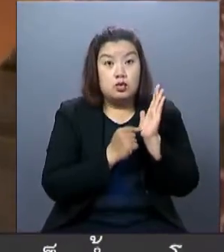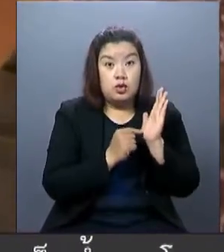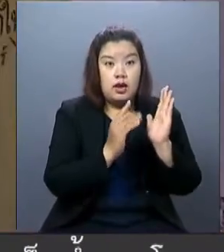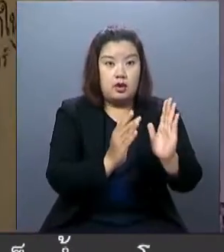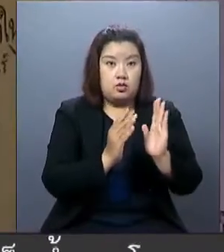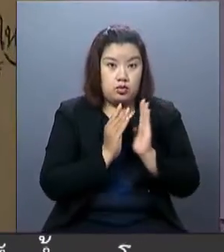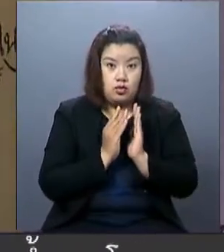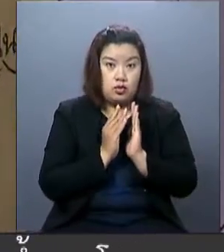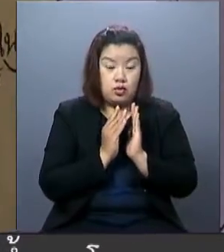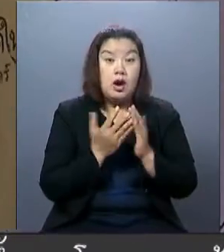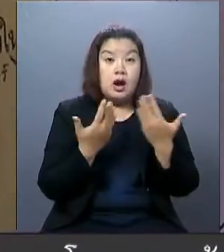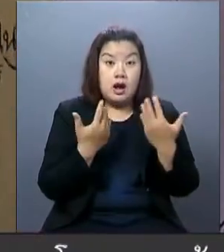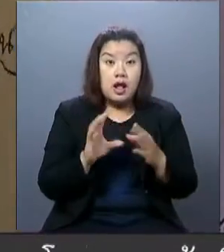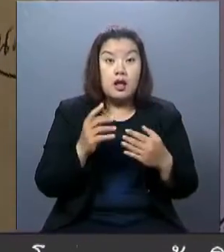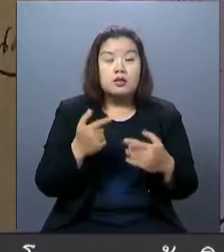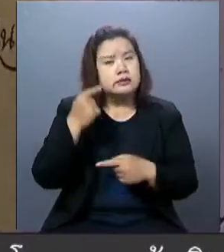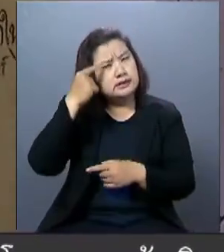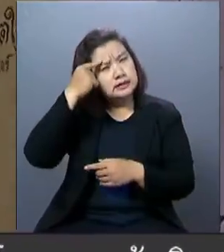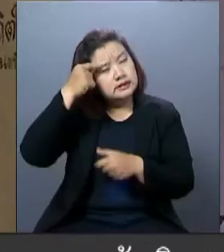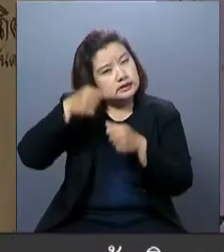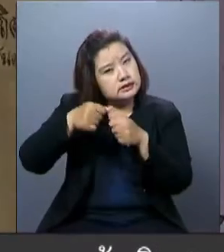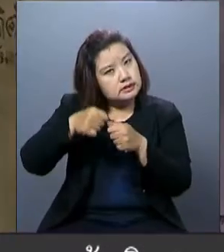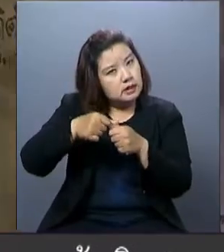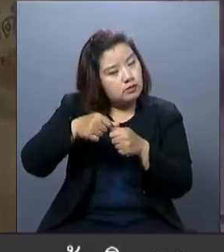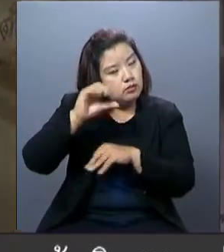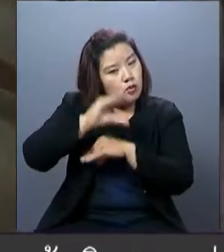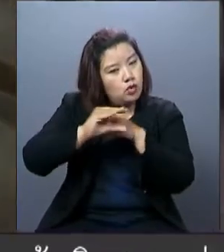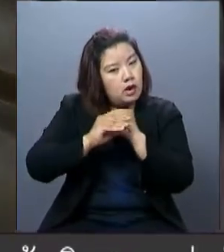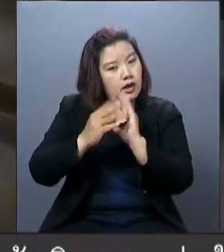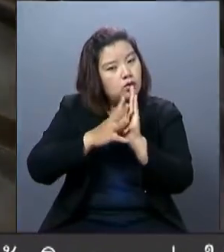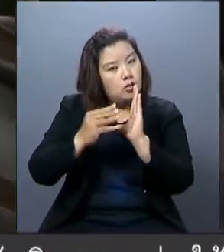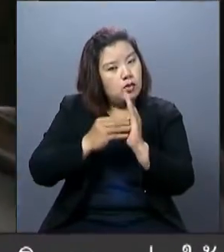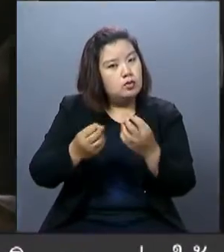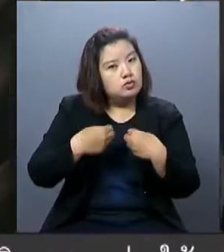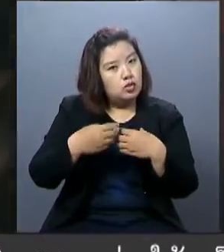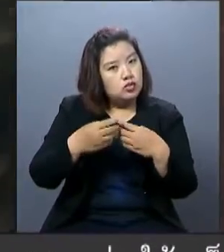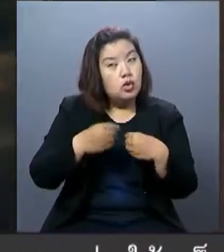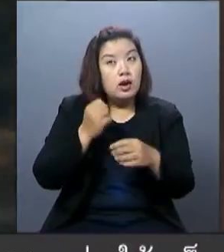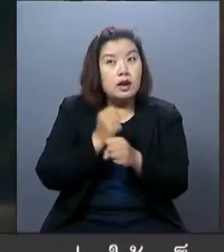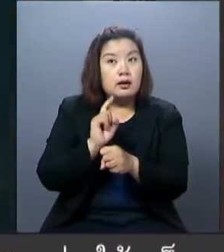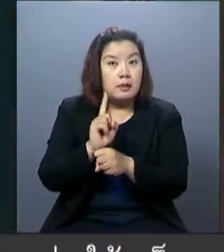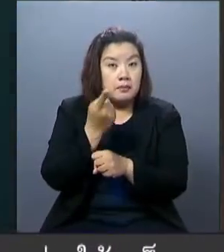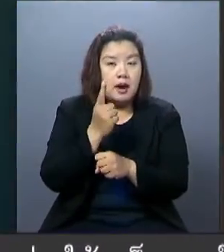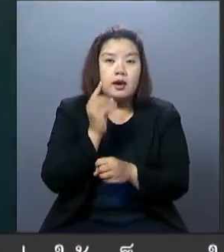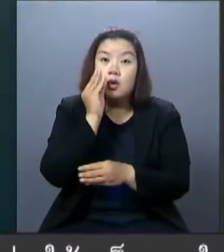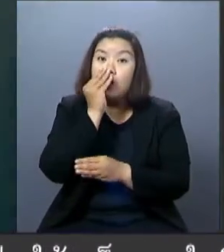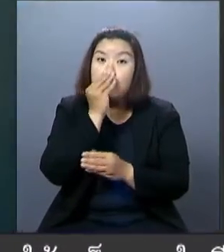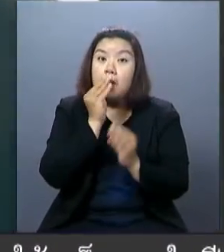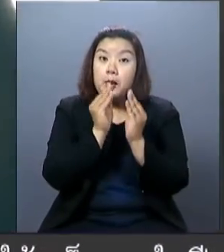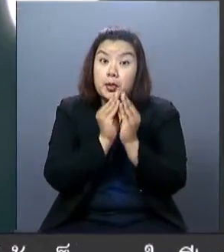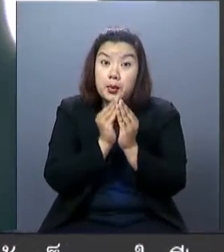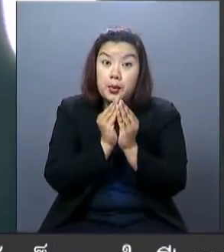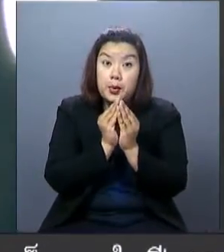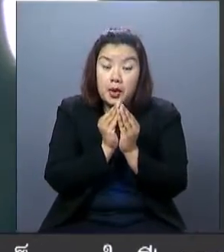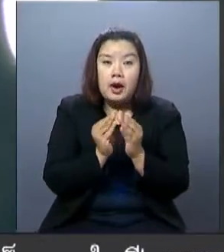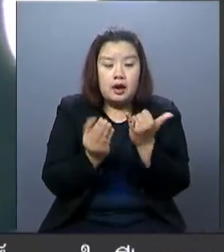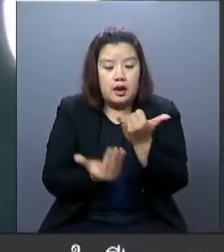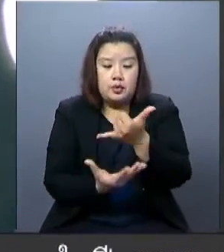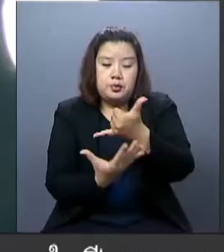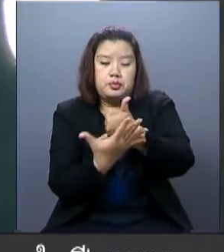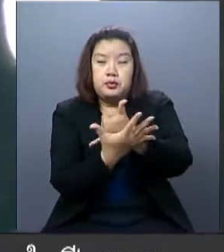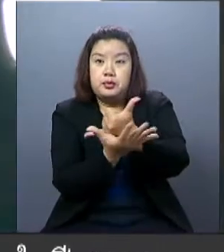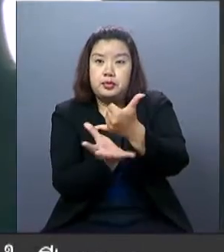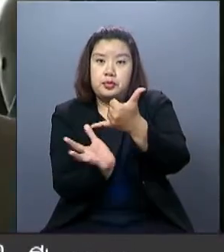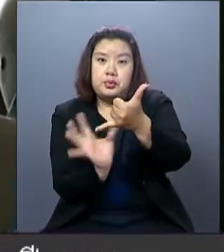ก่อนใช้ความรู้ด้านพุทธศิลป์ที่ได้จากโครงการแต่งเติมฐานลายดอกบัว7ดอกถวายเป็นพุทธบูชาหากสิ่งสำคั